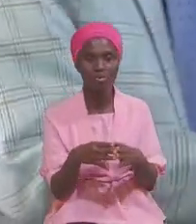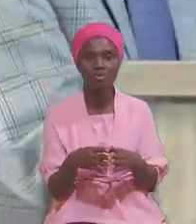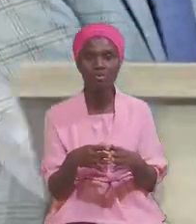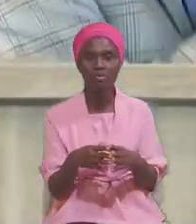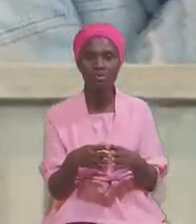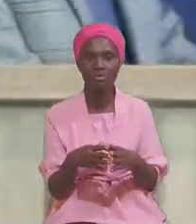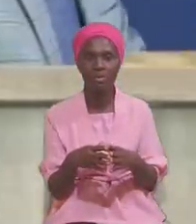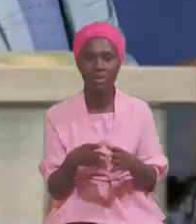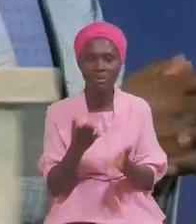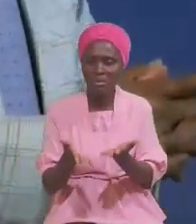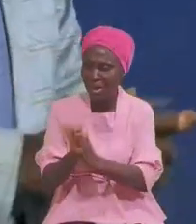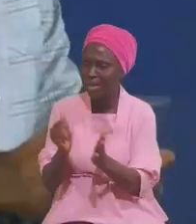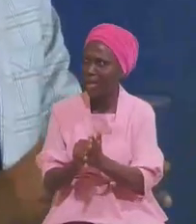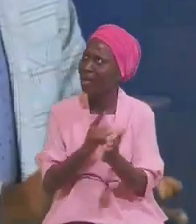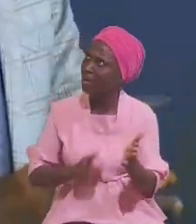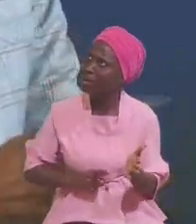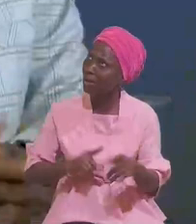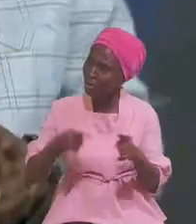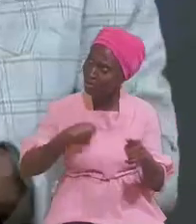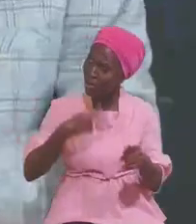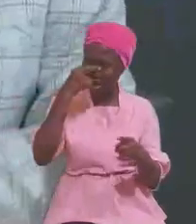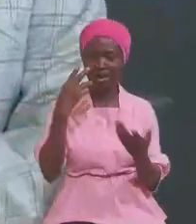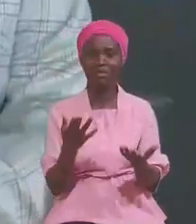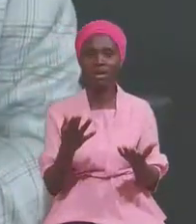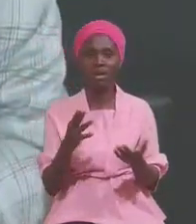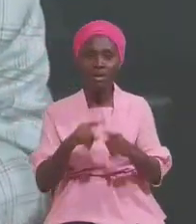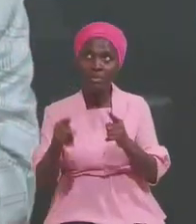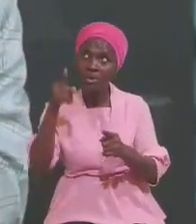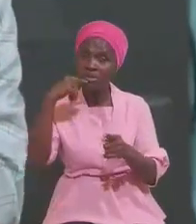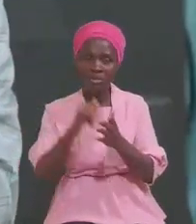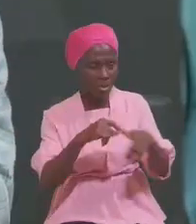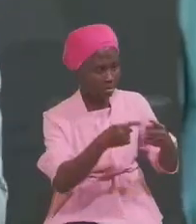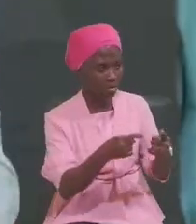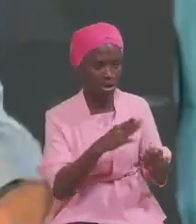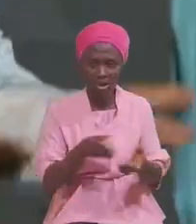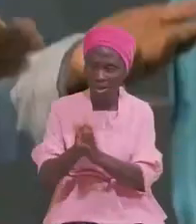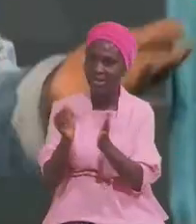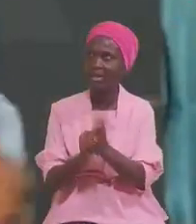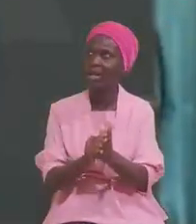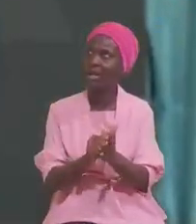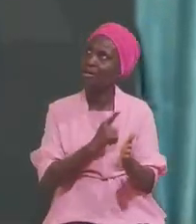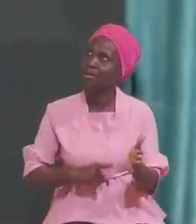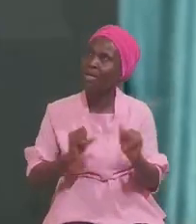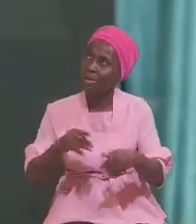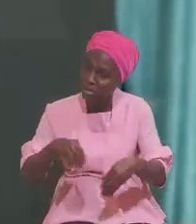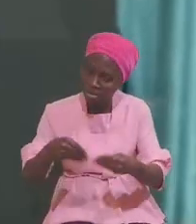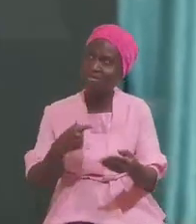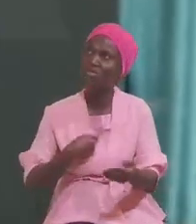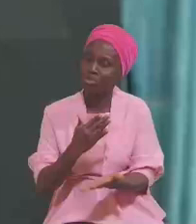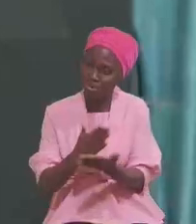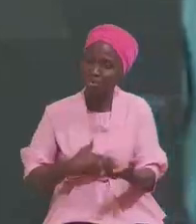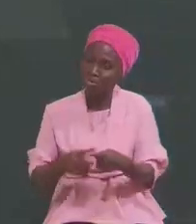Va, Seigneur, est-ce que tu peux me donner une aide qui puisse me diriger?